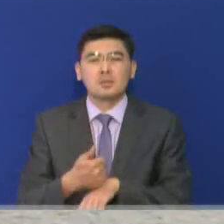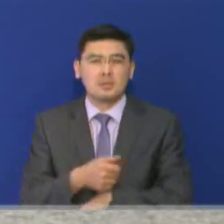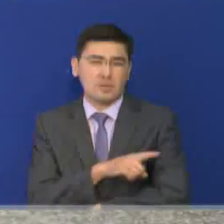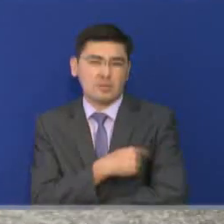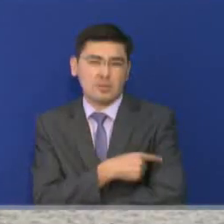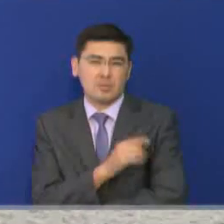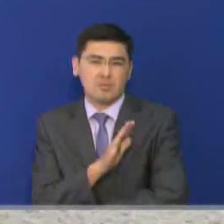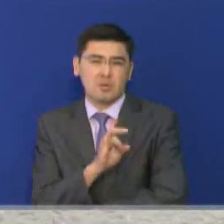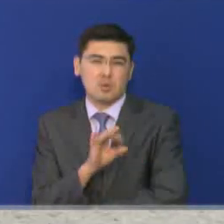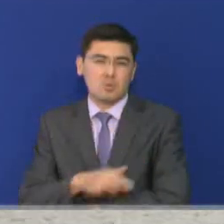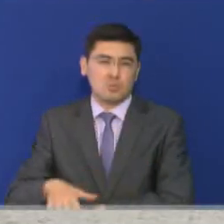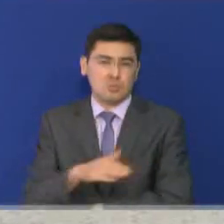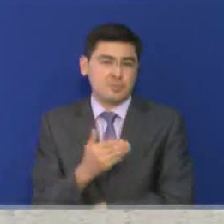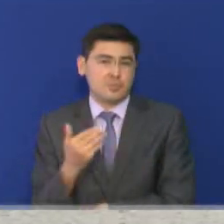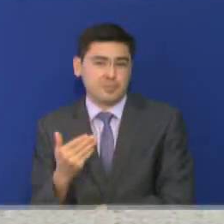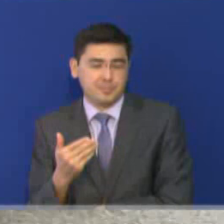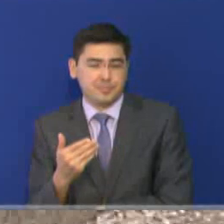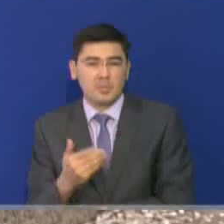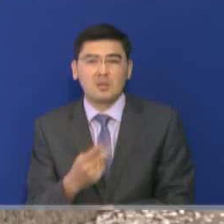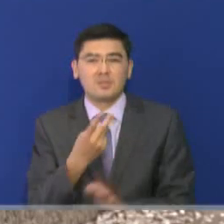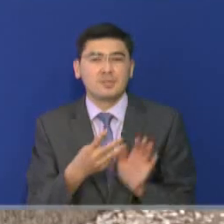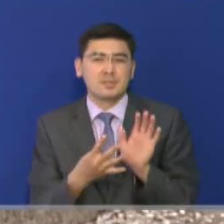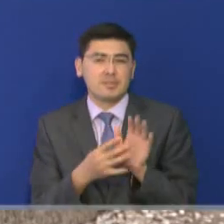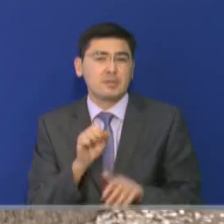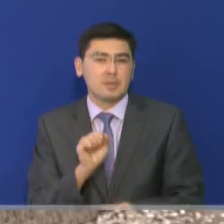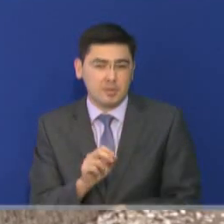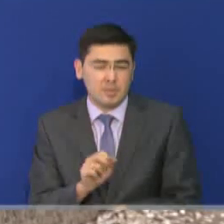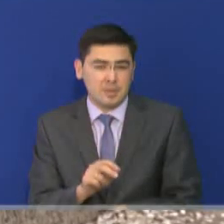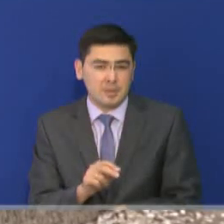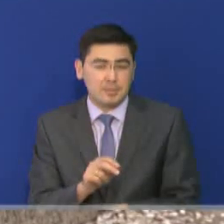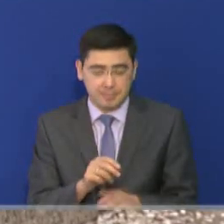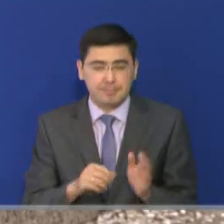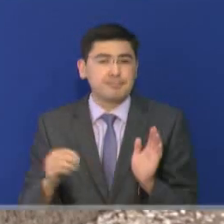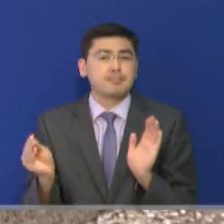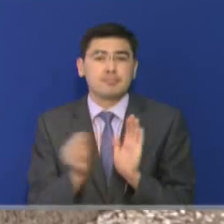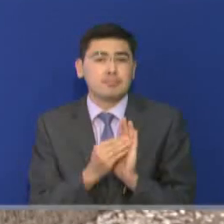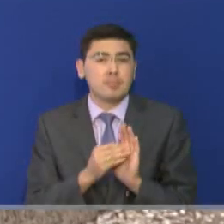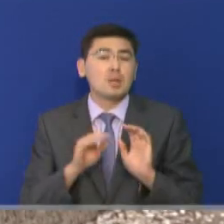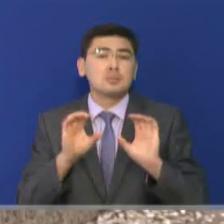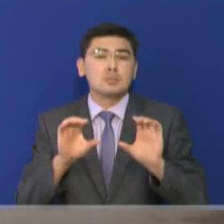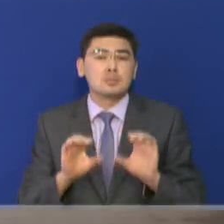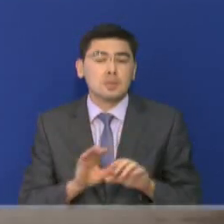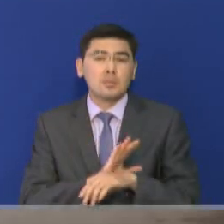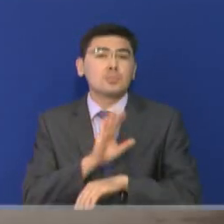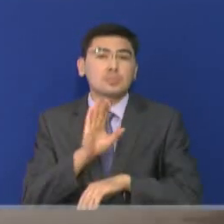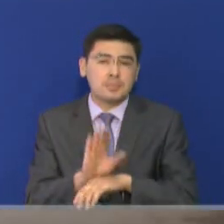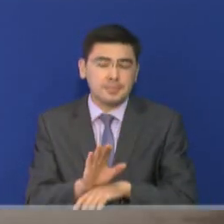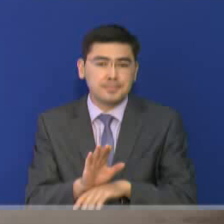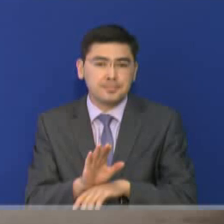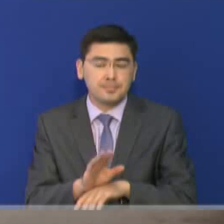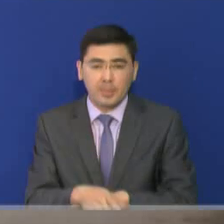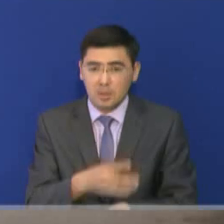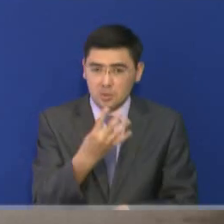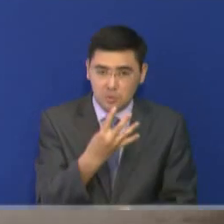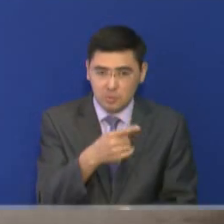врача Восточно-Казахстанской области от 29 апреля текущего года об изменении карантинных мероприятий, с